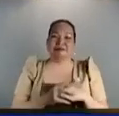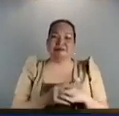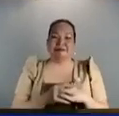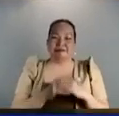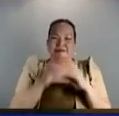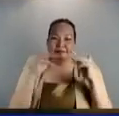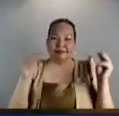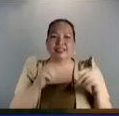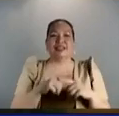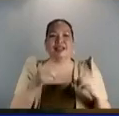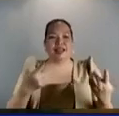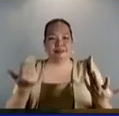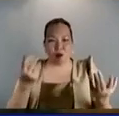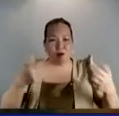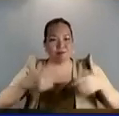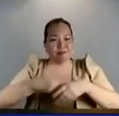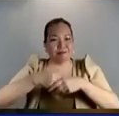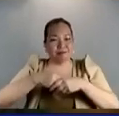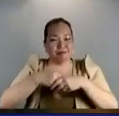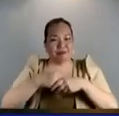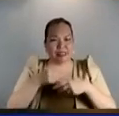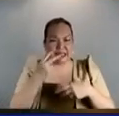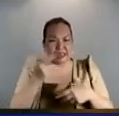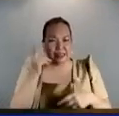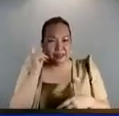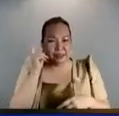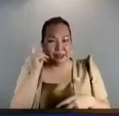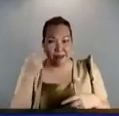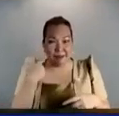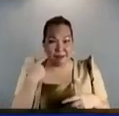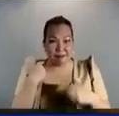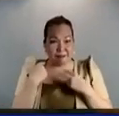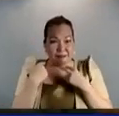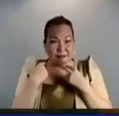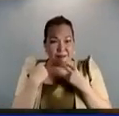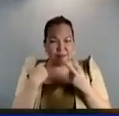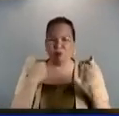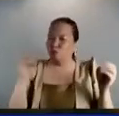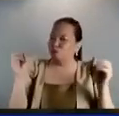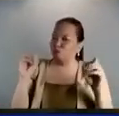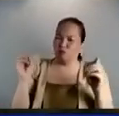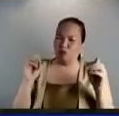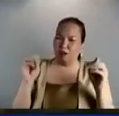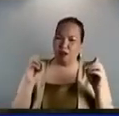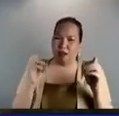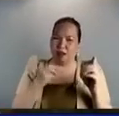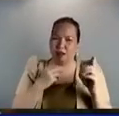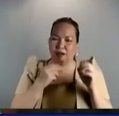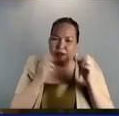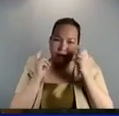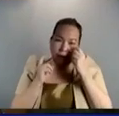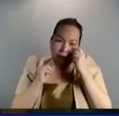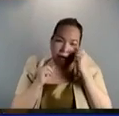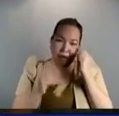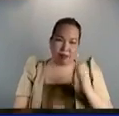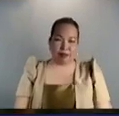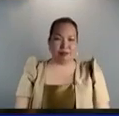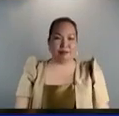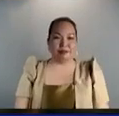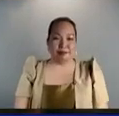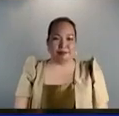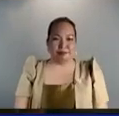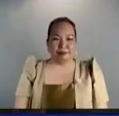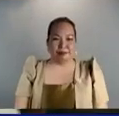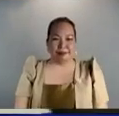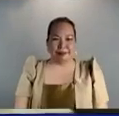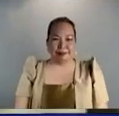ano ho. Tingnan lang po natin kung may audio po ba ito. Wala po, direct. Wala. Okay. Kwento lang po. So, hindi po natin maririnig